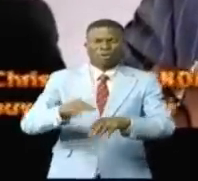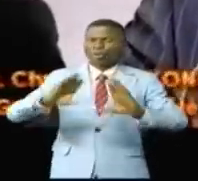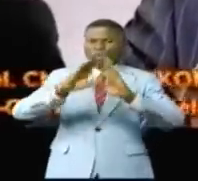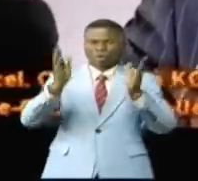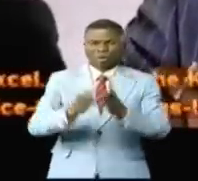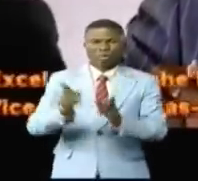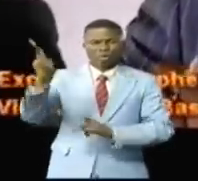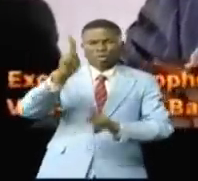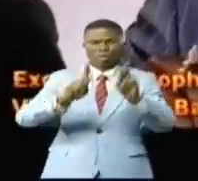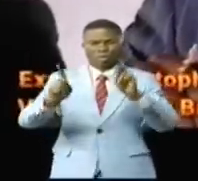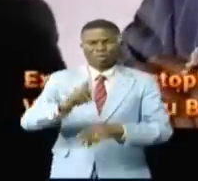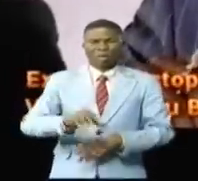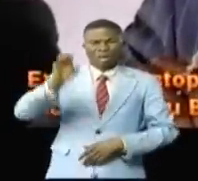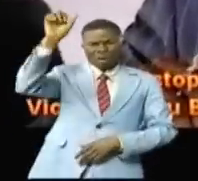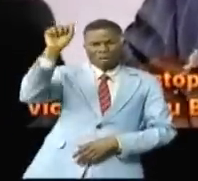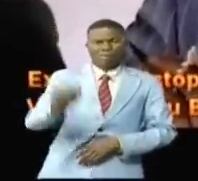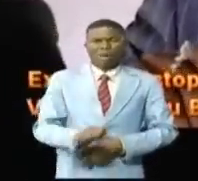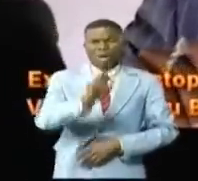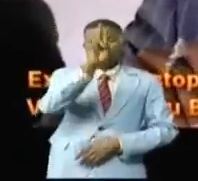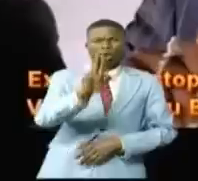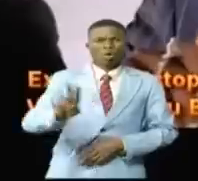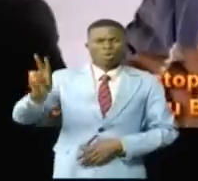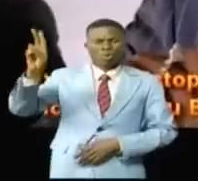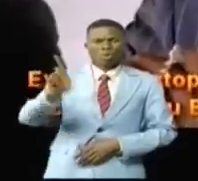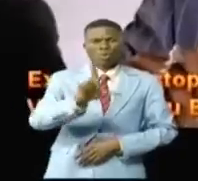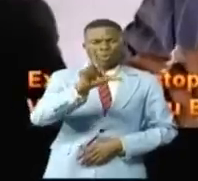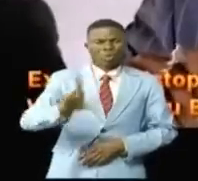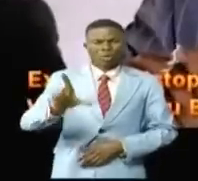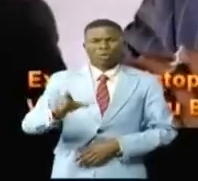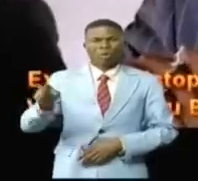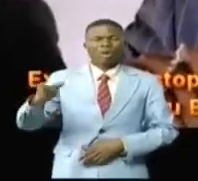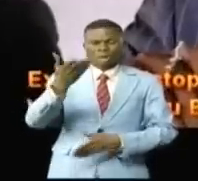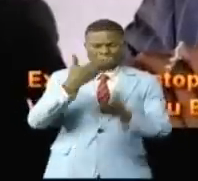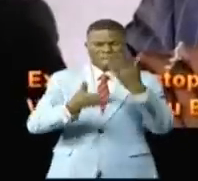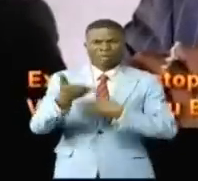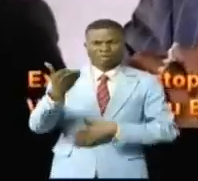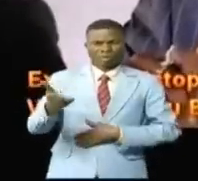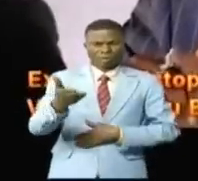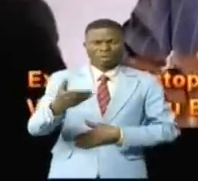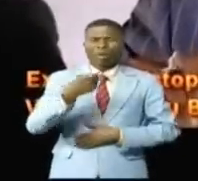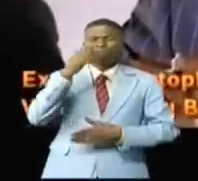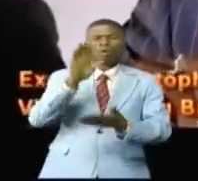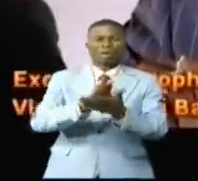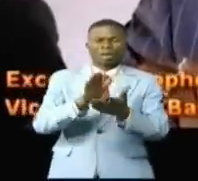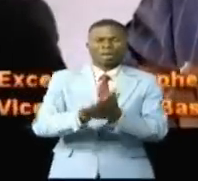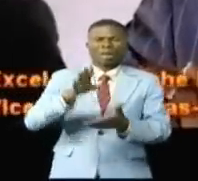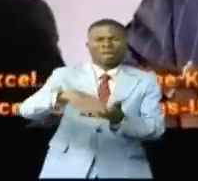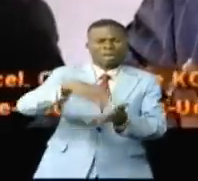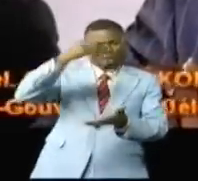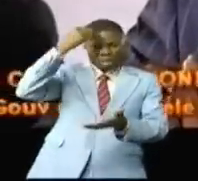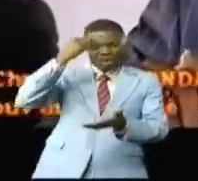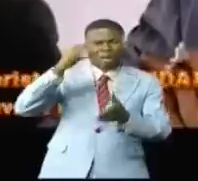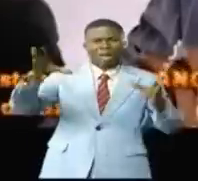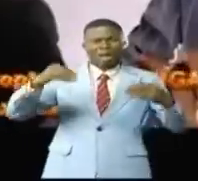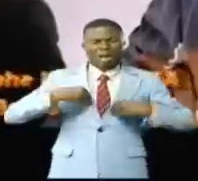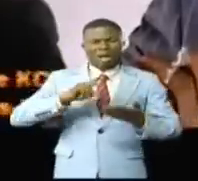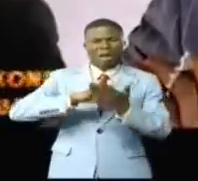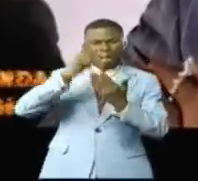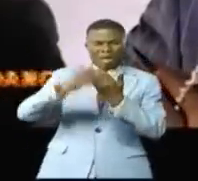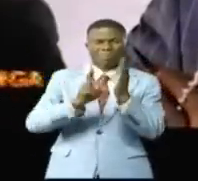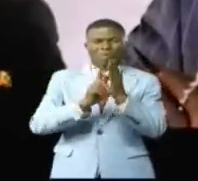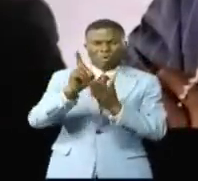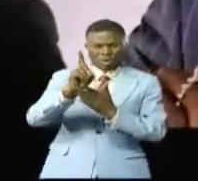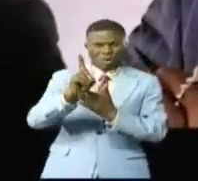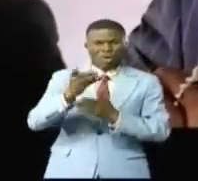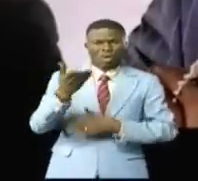la population du Bas-Ouélé que vous représentez de vous approprier de ce programme de développement